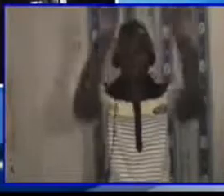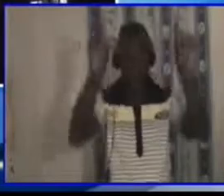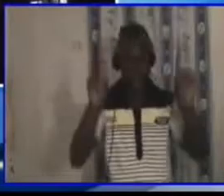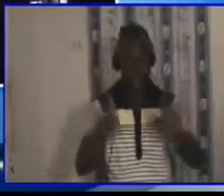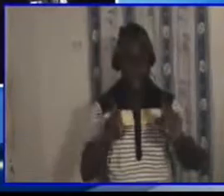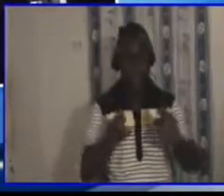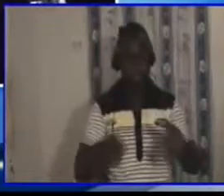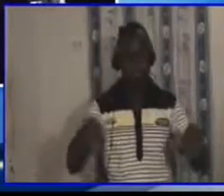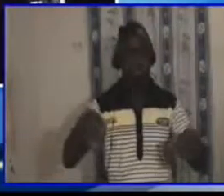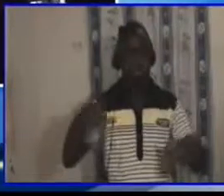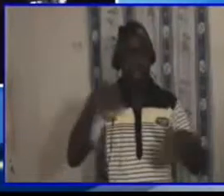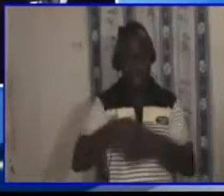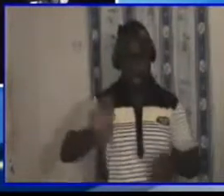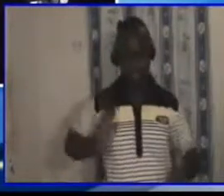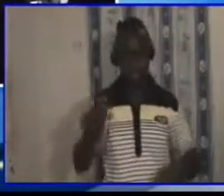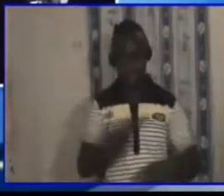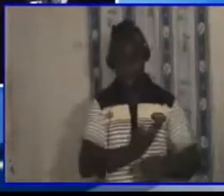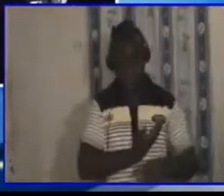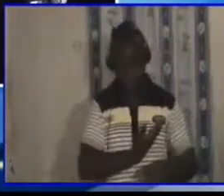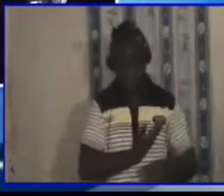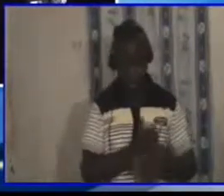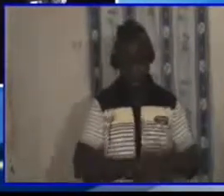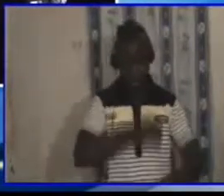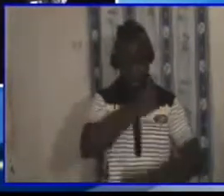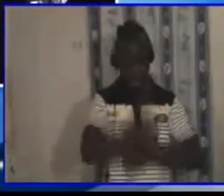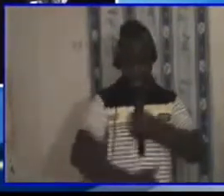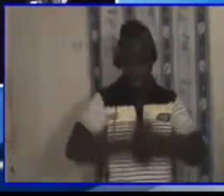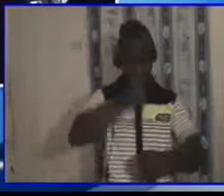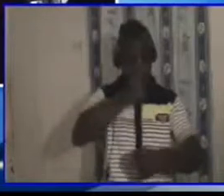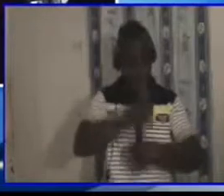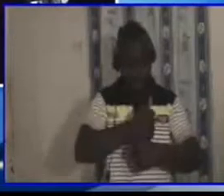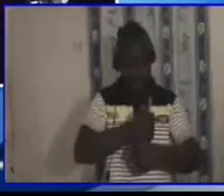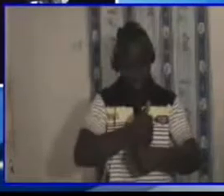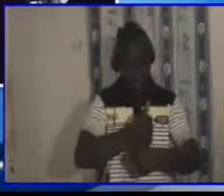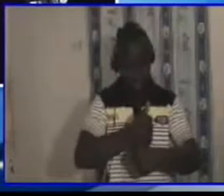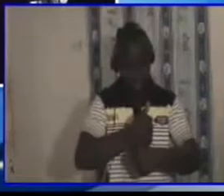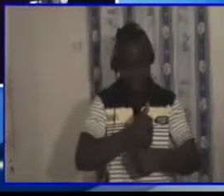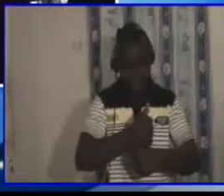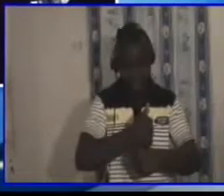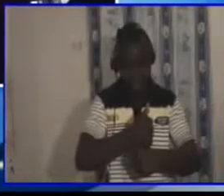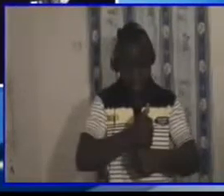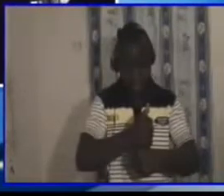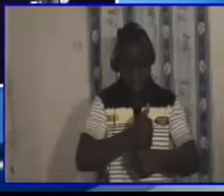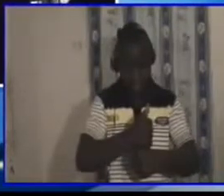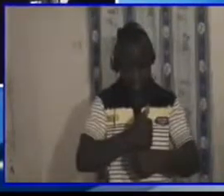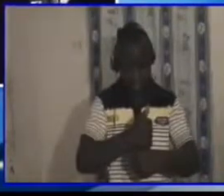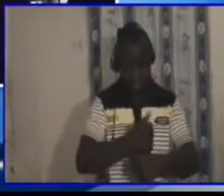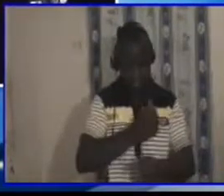la prima domanda nella nostra epoca di laodicea